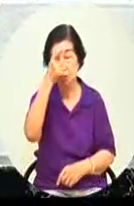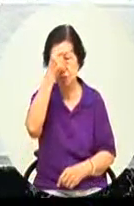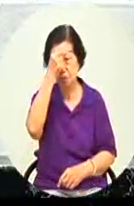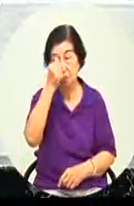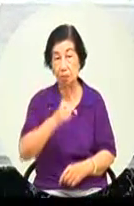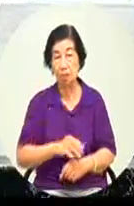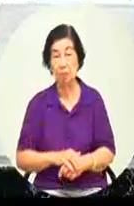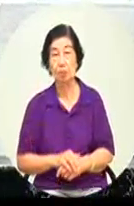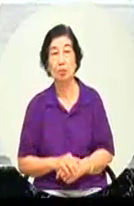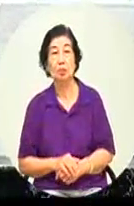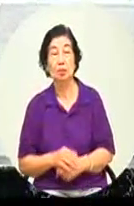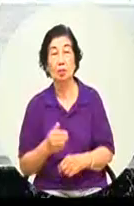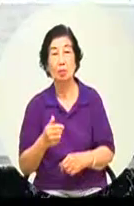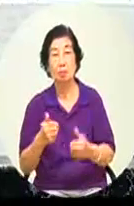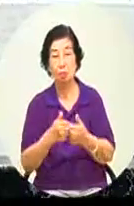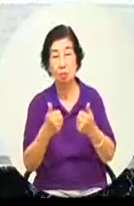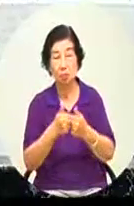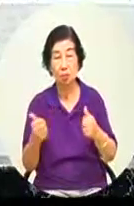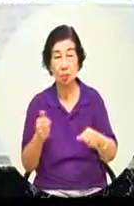员，15分钟。